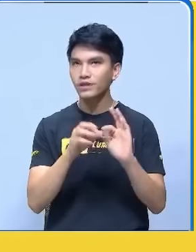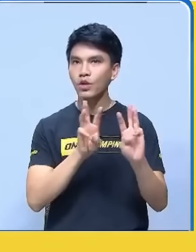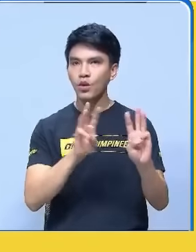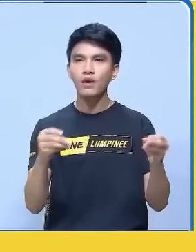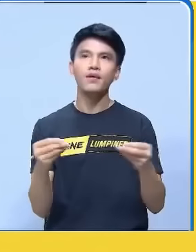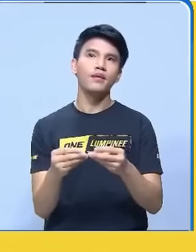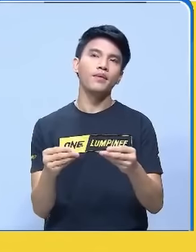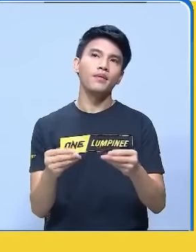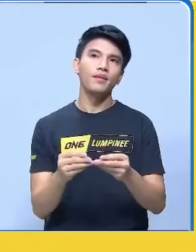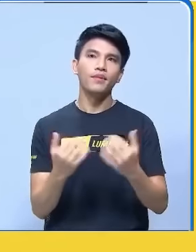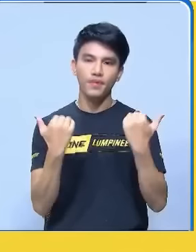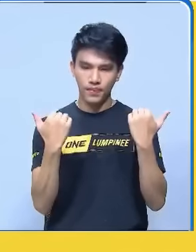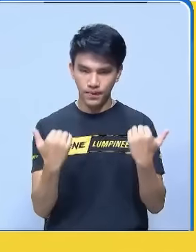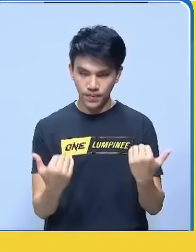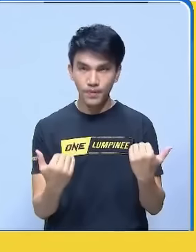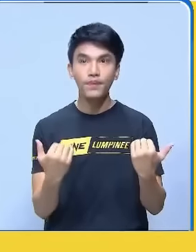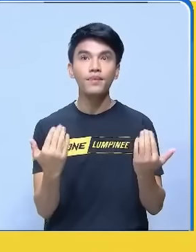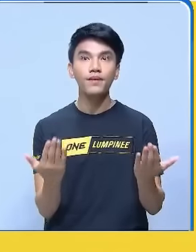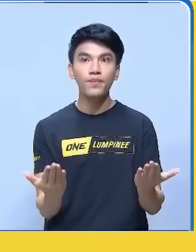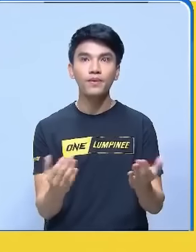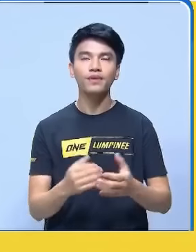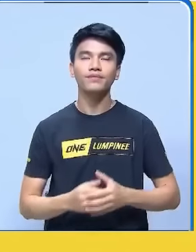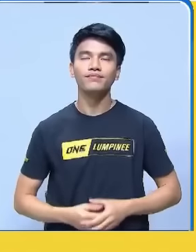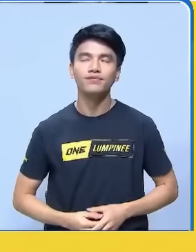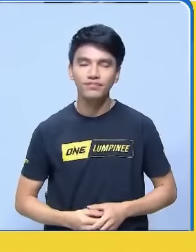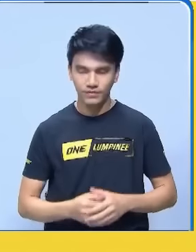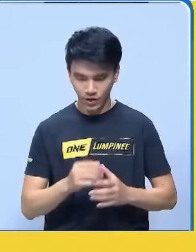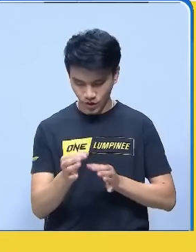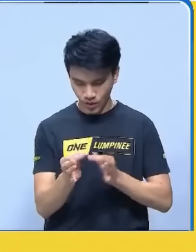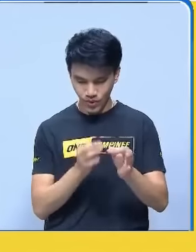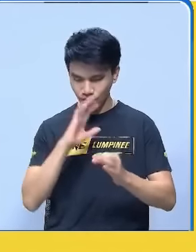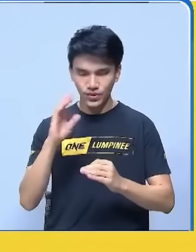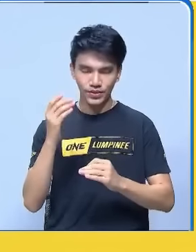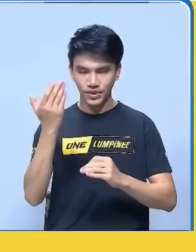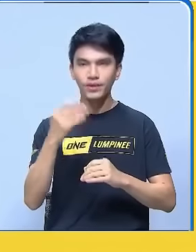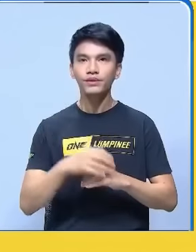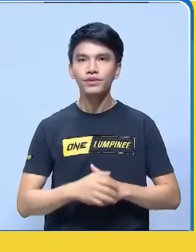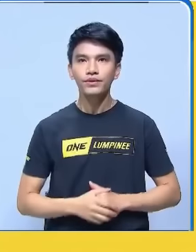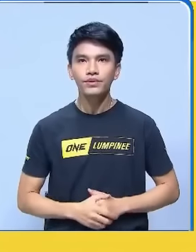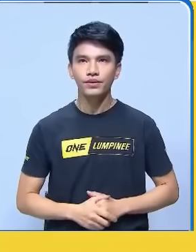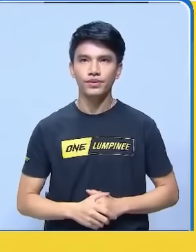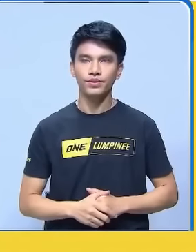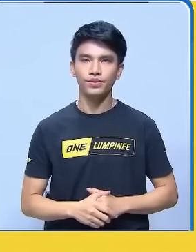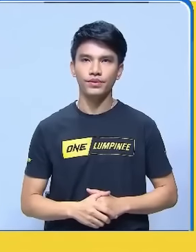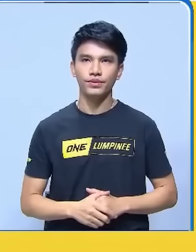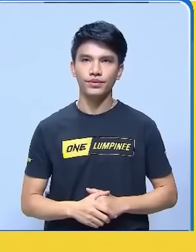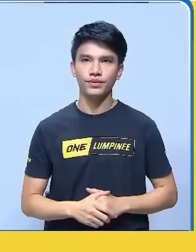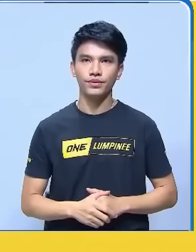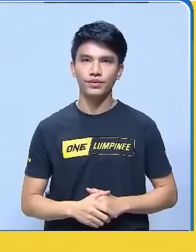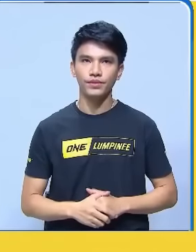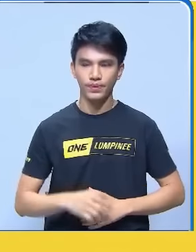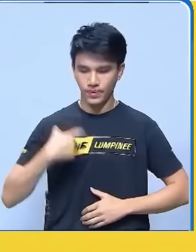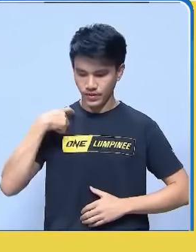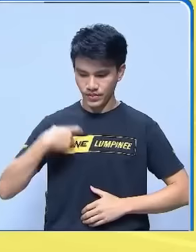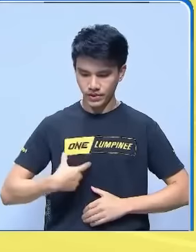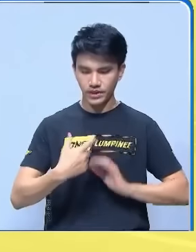เลยนะคะเพราะฉะนั้นจริงไม่จริงอย่างไรทางแม่ตั๊กเองก็ต้องออกมาชี้แจงนะคะขณะที่ทนายเดชากิติวิ